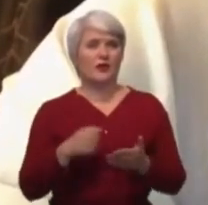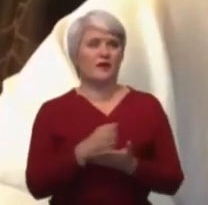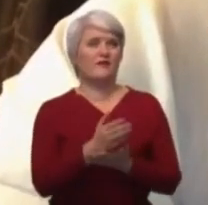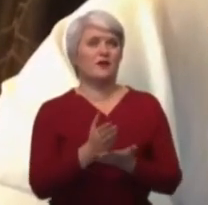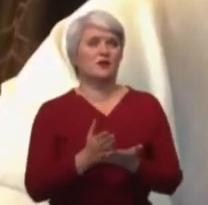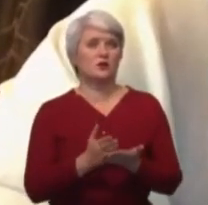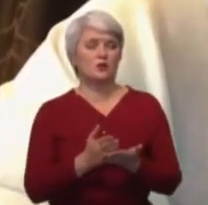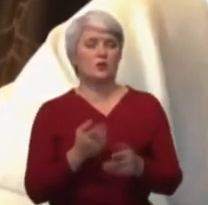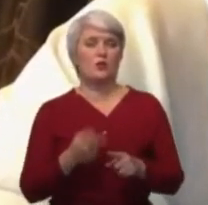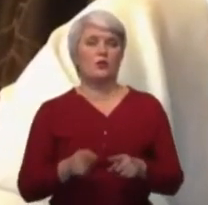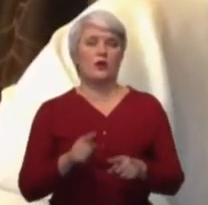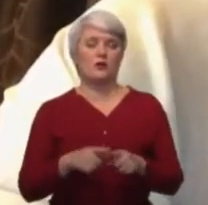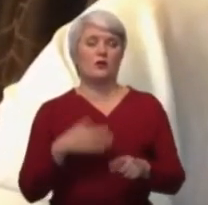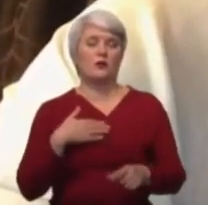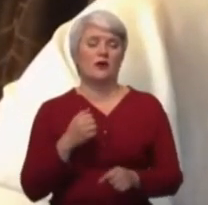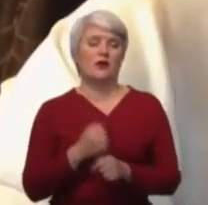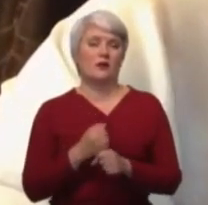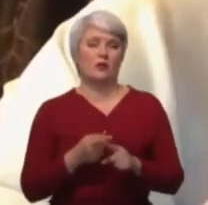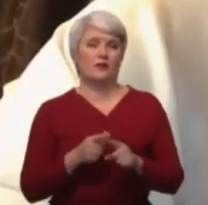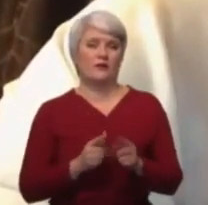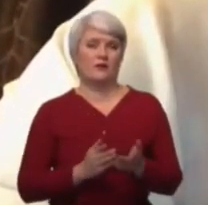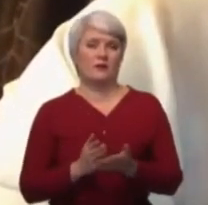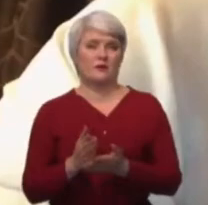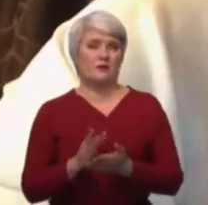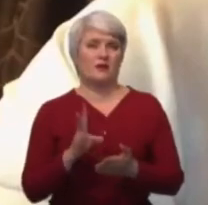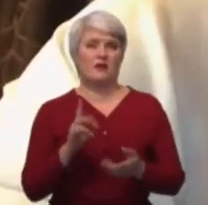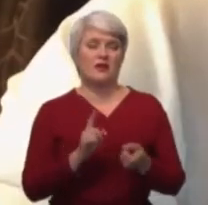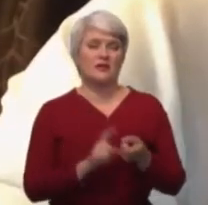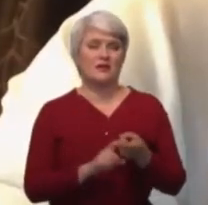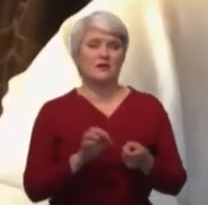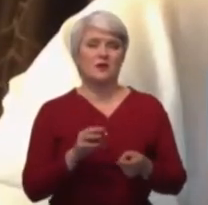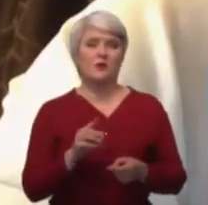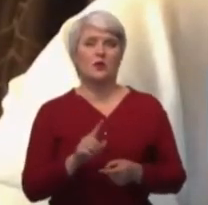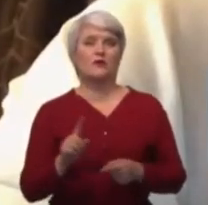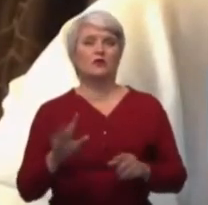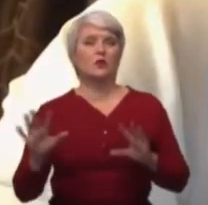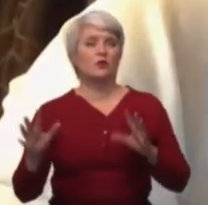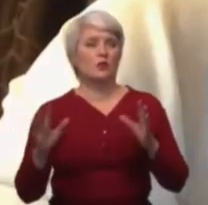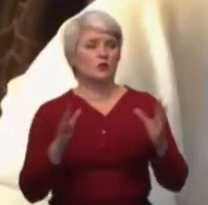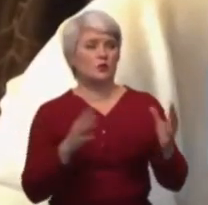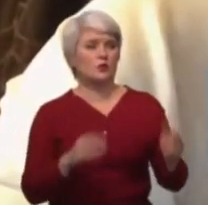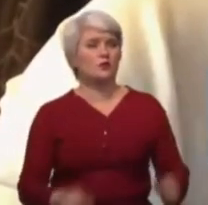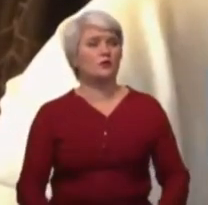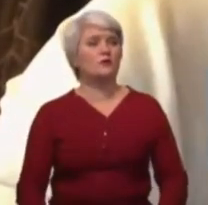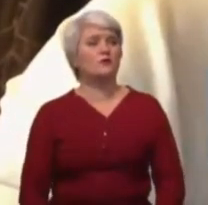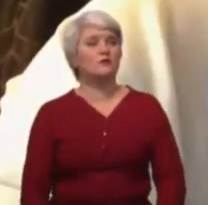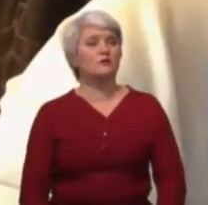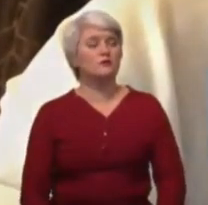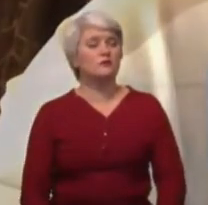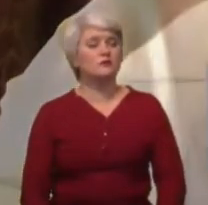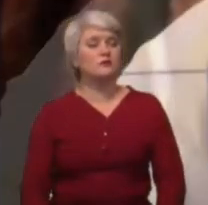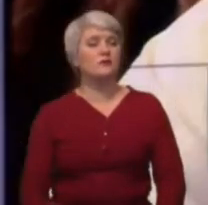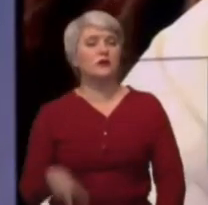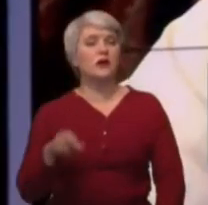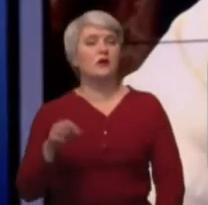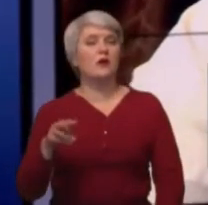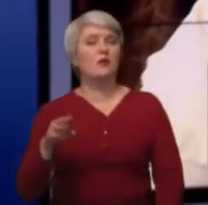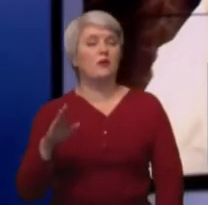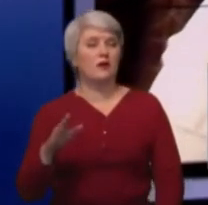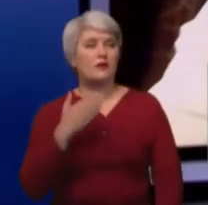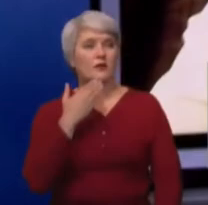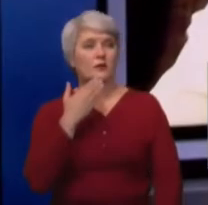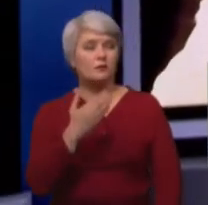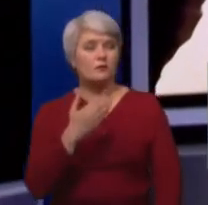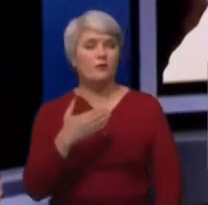инфраструктуру. Поэтому мы работаем в этом направлении, независимо от того, что происходит в городском городе. Андрій Лахматов хотів поставити питання. У мене все-таки це